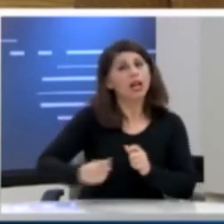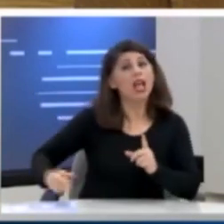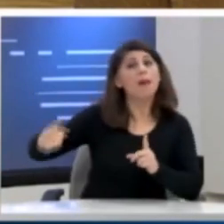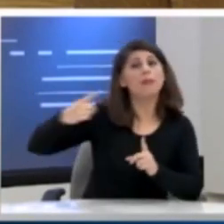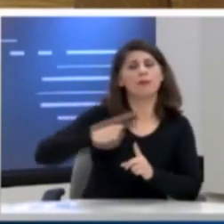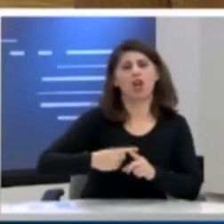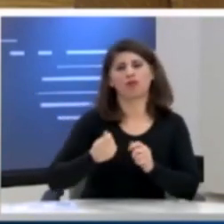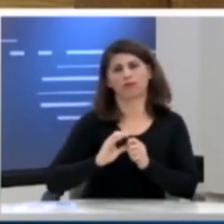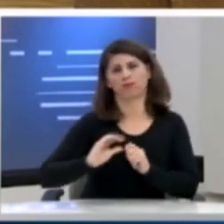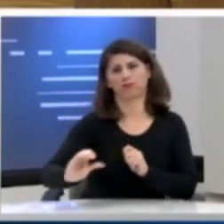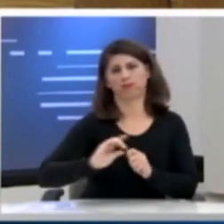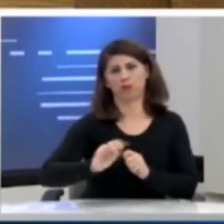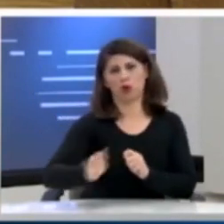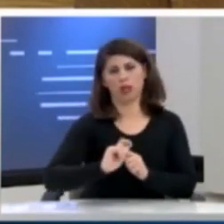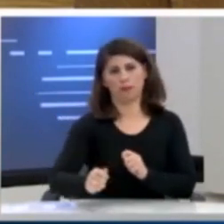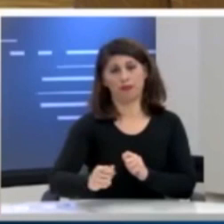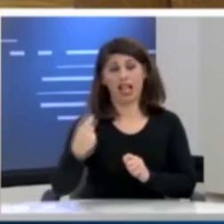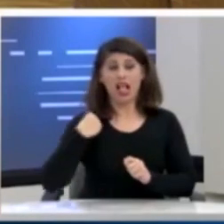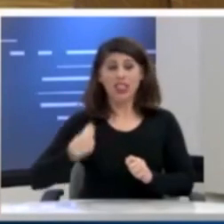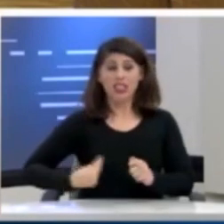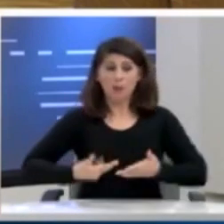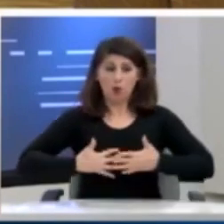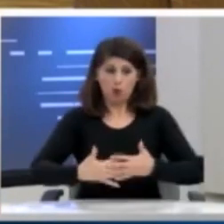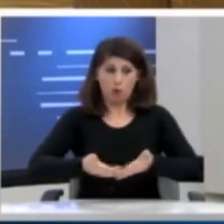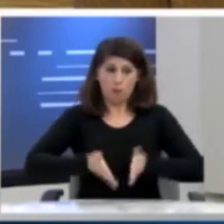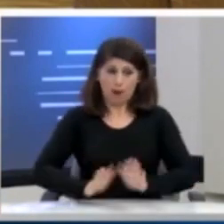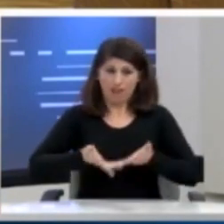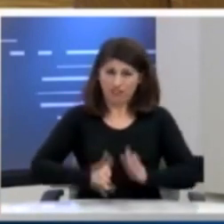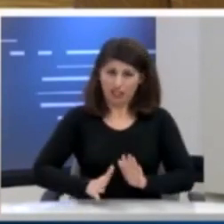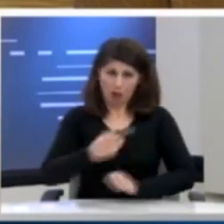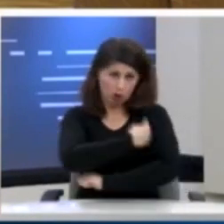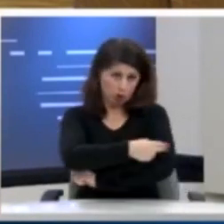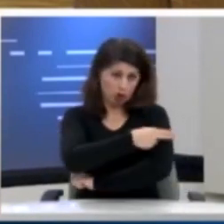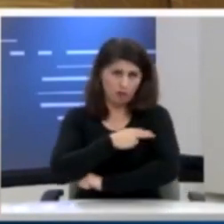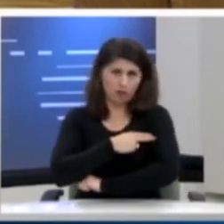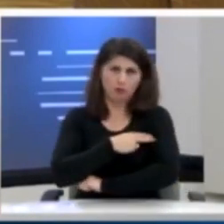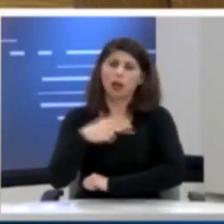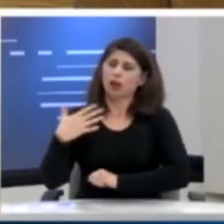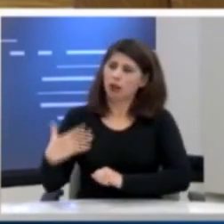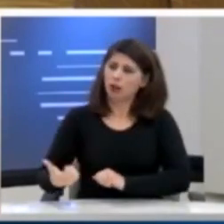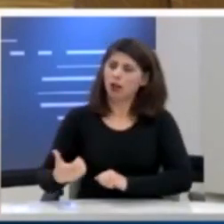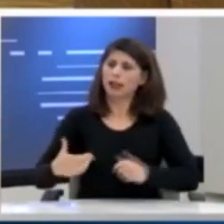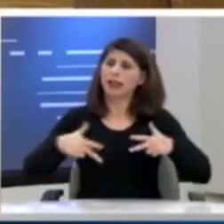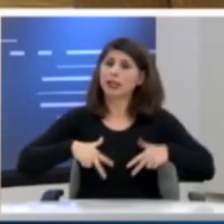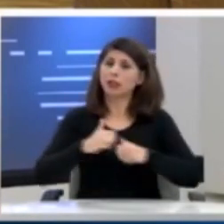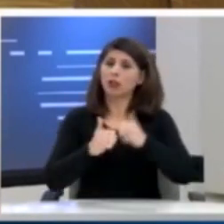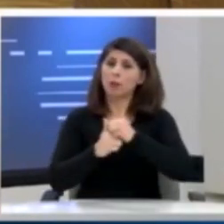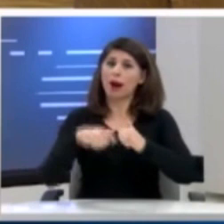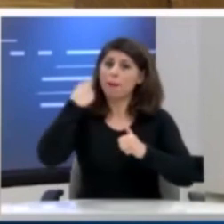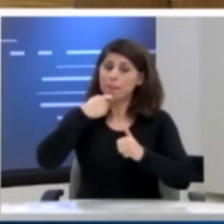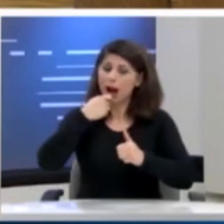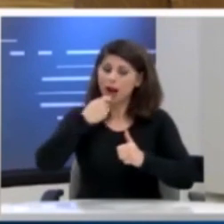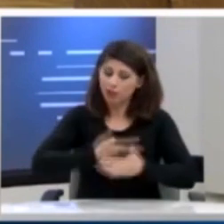ποσά. Τα δημόσια μεευτήρια, άλλες κρατικές δομές για τη μάνα και το νεογέννητο,